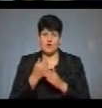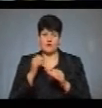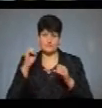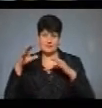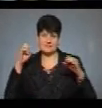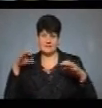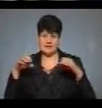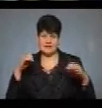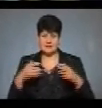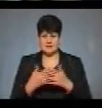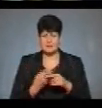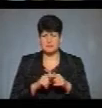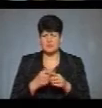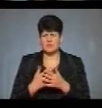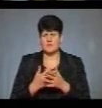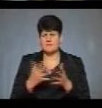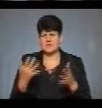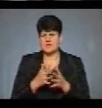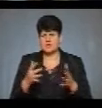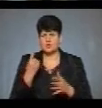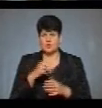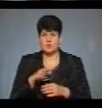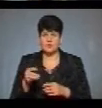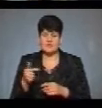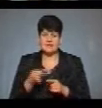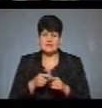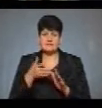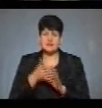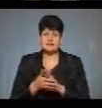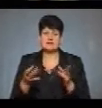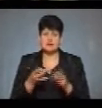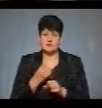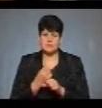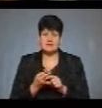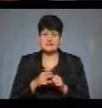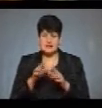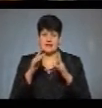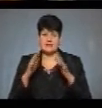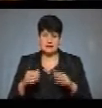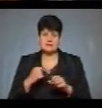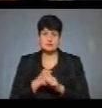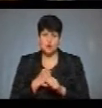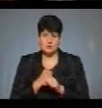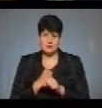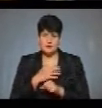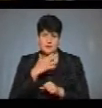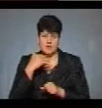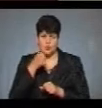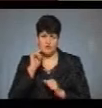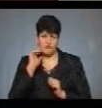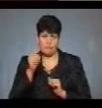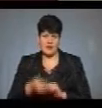Загалом це більше 1 мільйон гривень, але це витрати, які необхідно проводити, тому що ця ялинка, яка зроблена на багато років